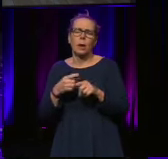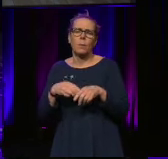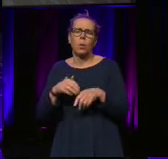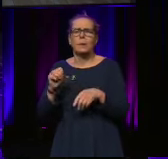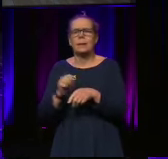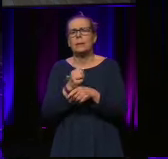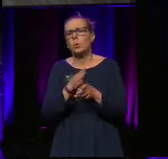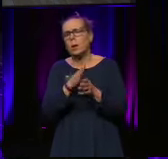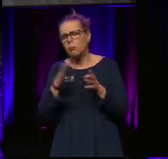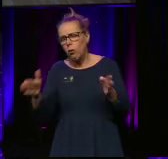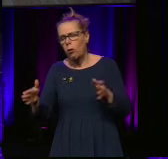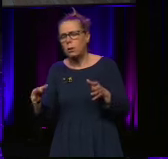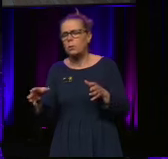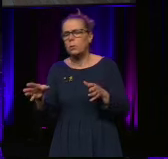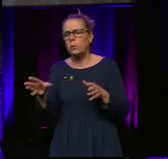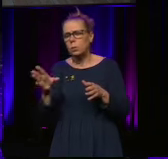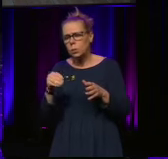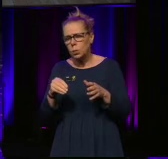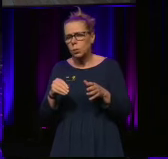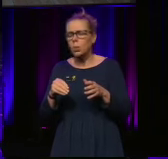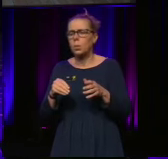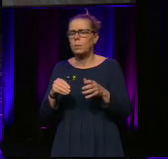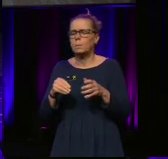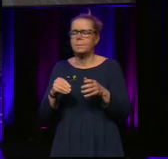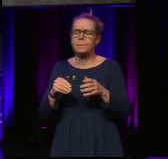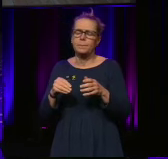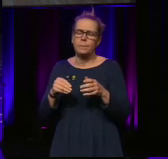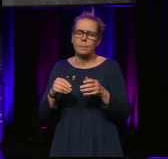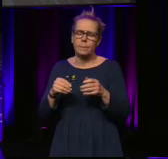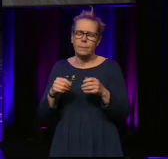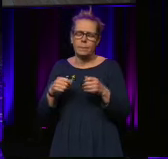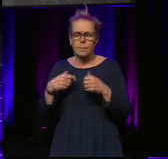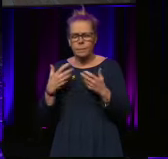Och när man gick in och fick